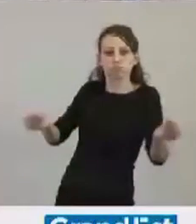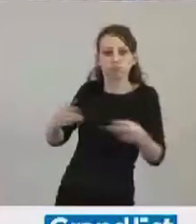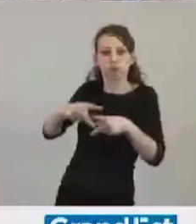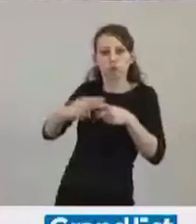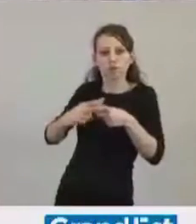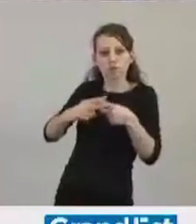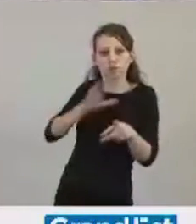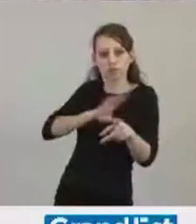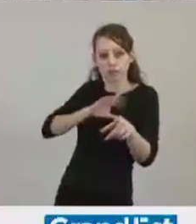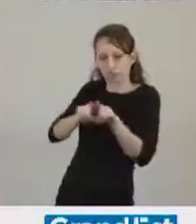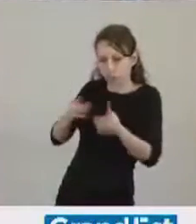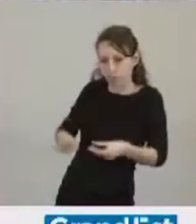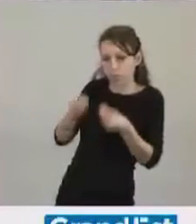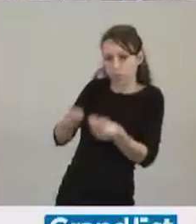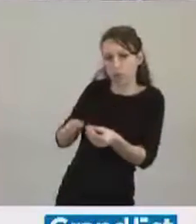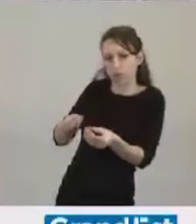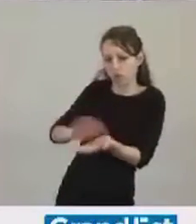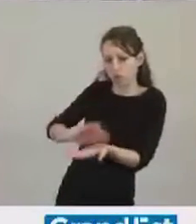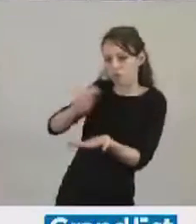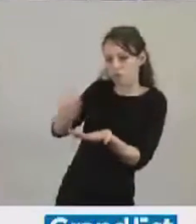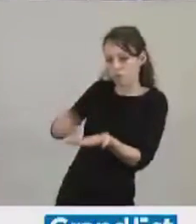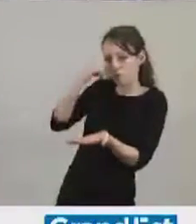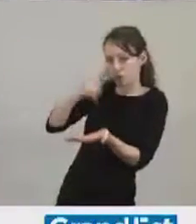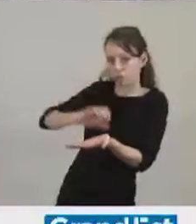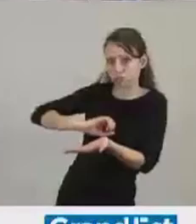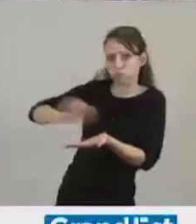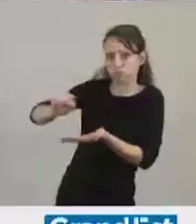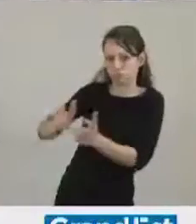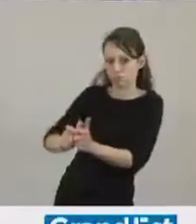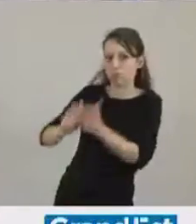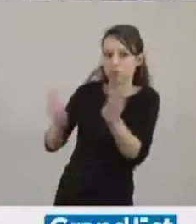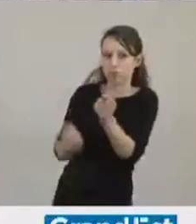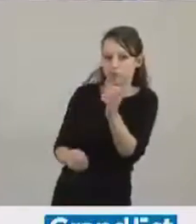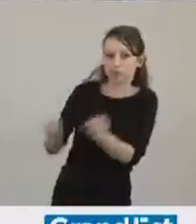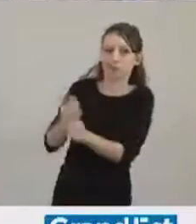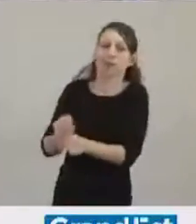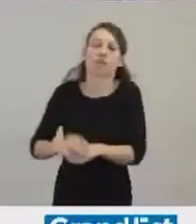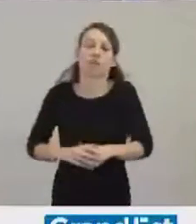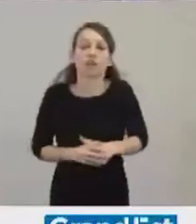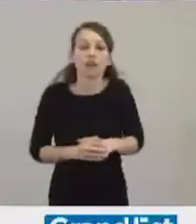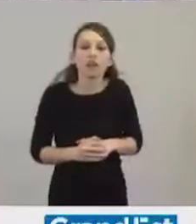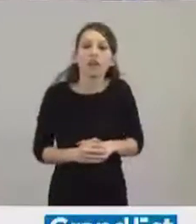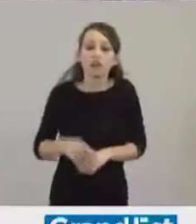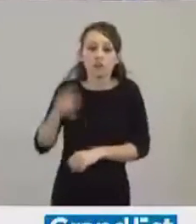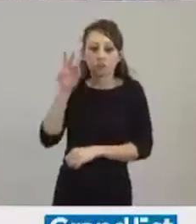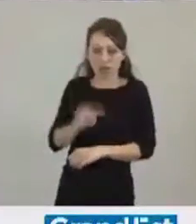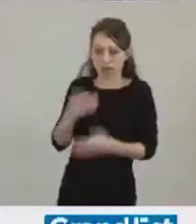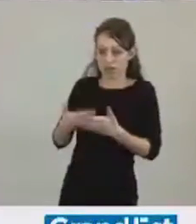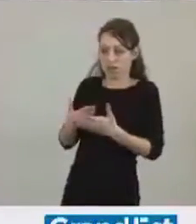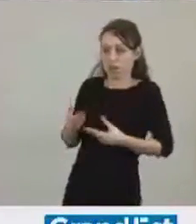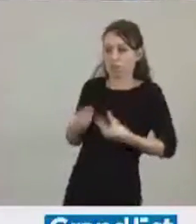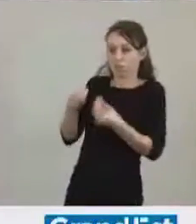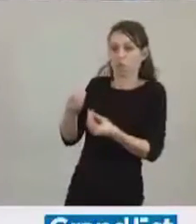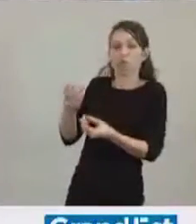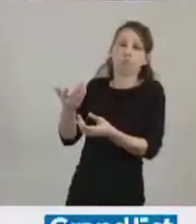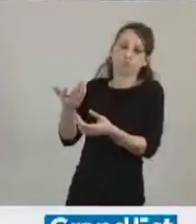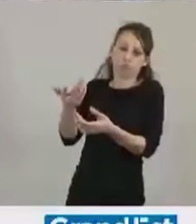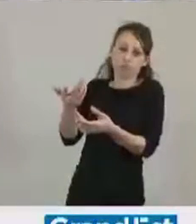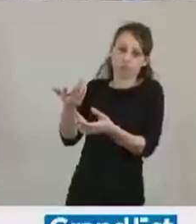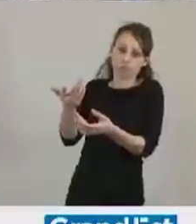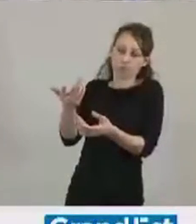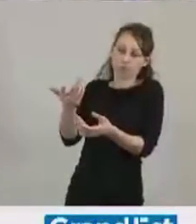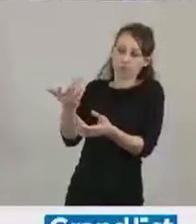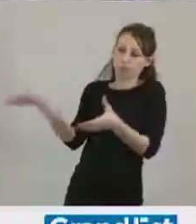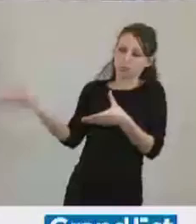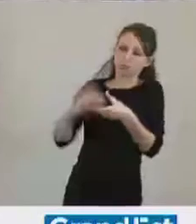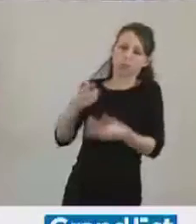ainsi contribuer à la croissance des start-up. Leur faciliter l'accès au marché, c'est également l'objectif de la démarche